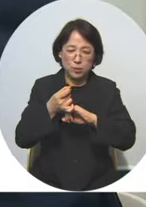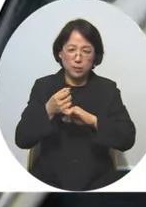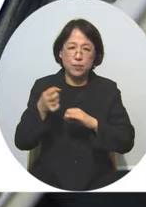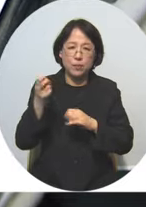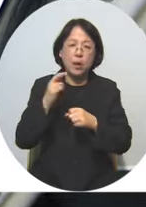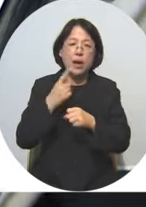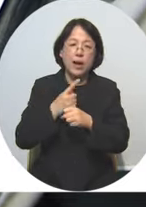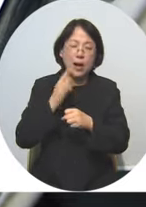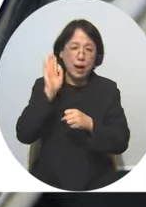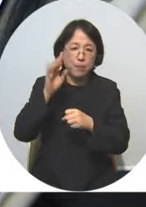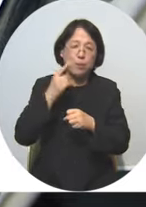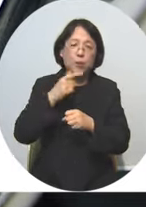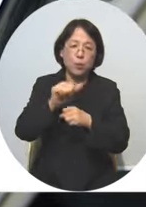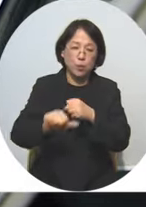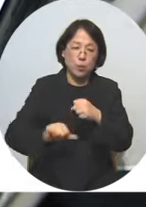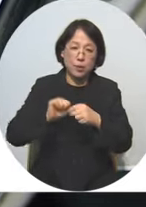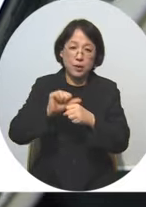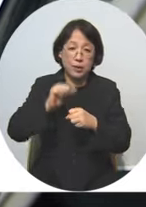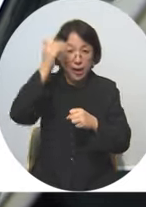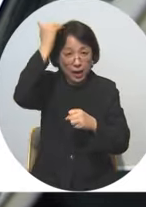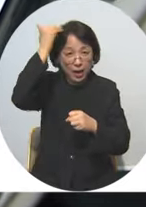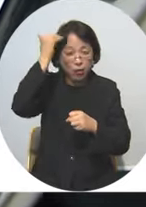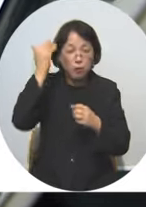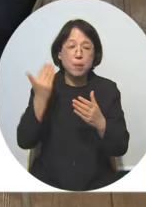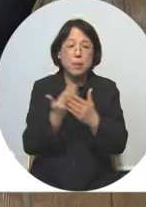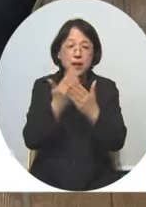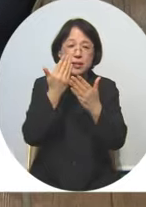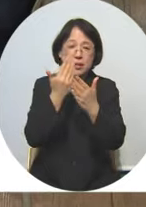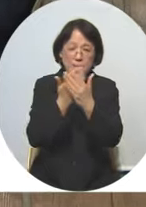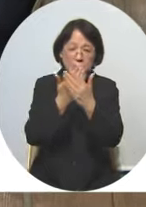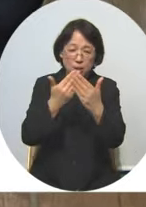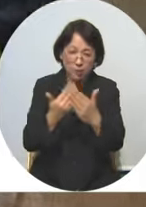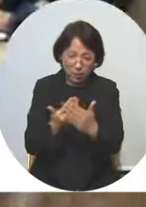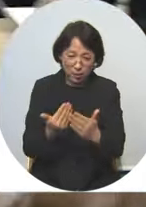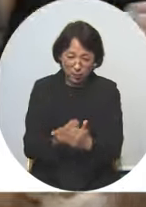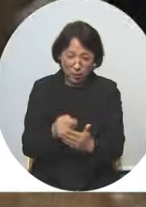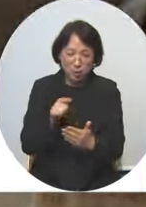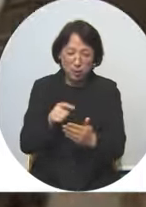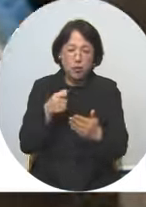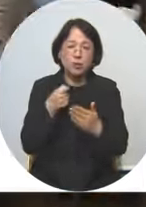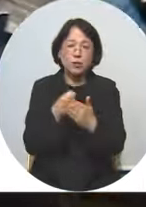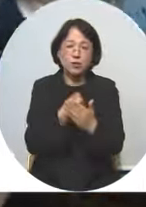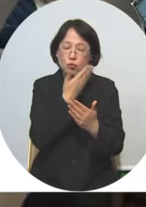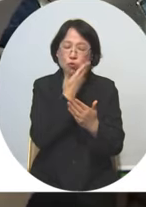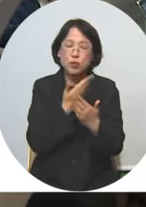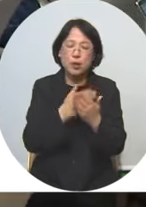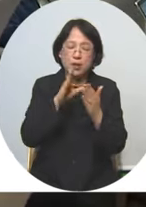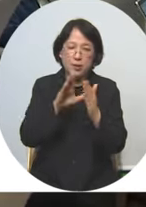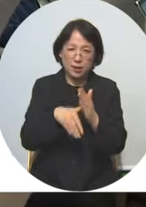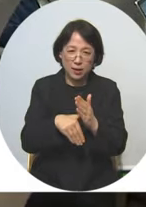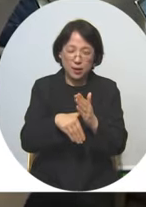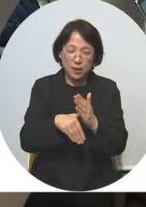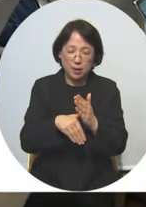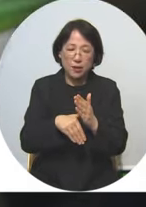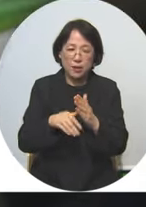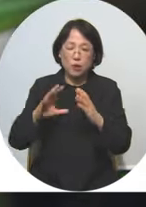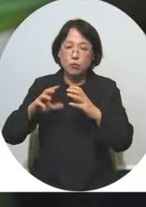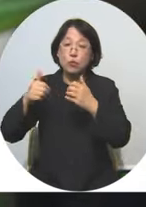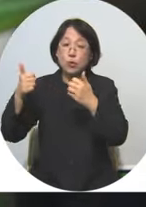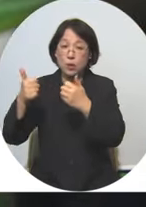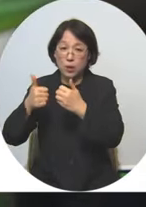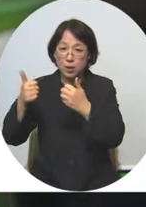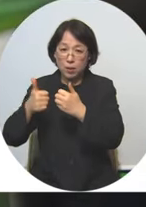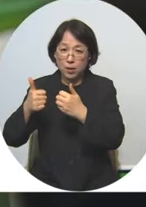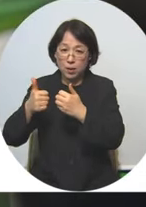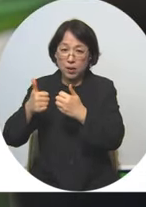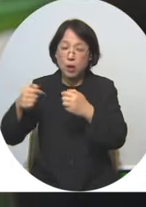대한민국이 선진국으로 갈 수 있느냐, 정치하느냐의 중대한 시기라고 생각한다며 국회와 협치는 성공의 핵심이 될 것이라고